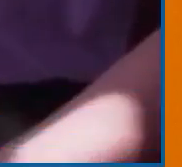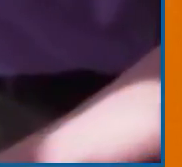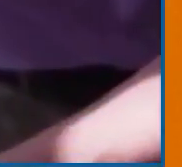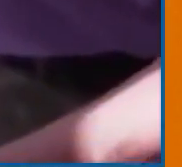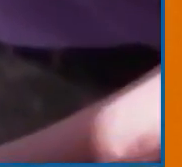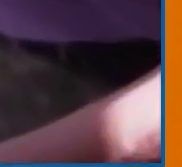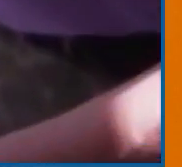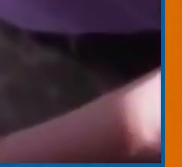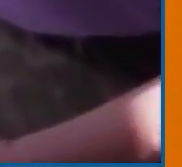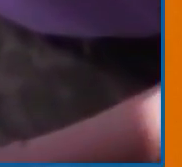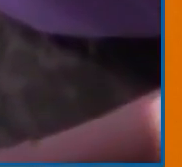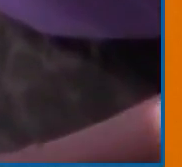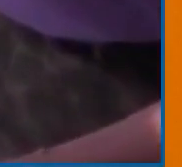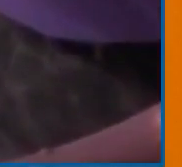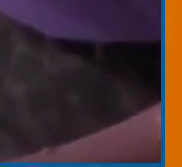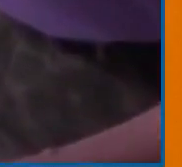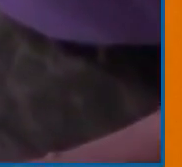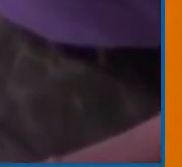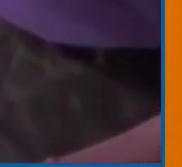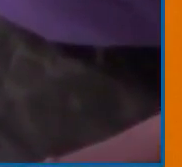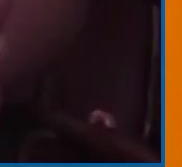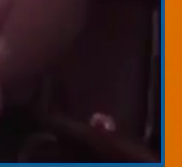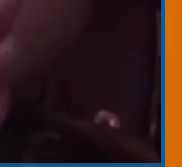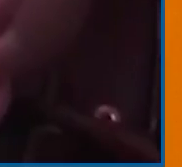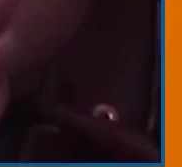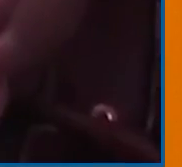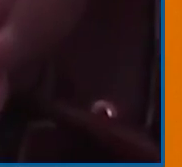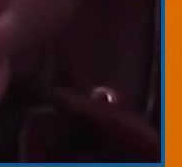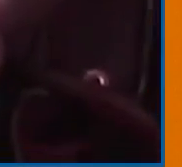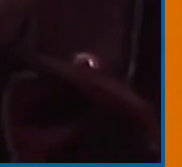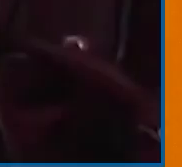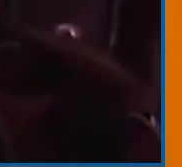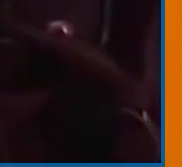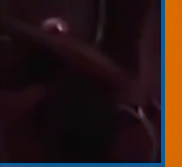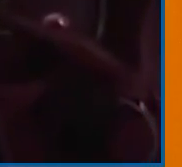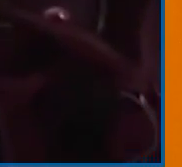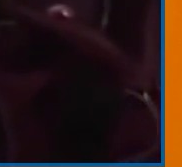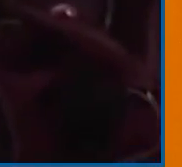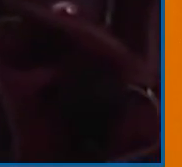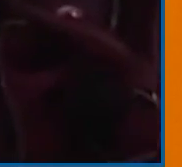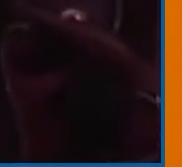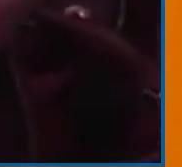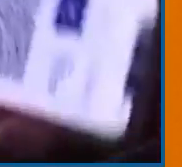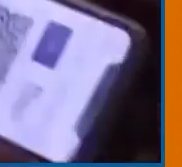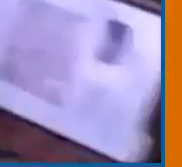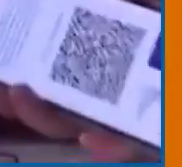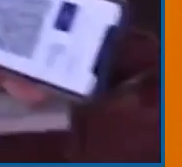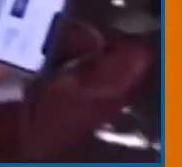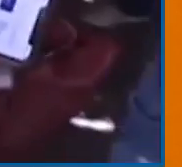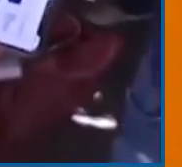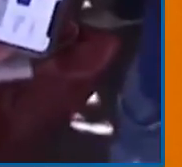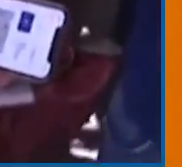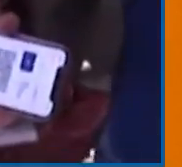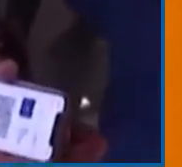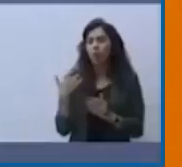al Consiglio di Stato, al TAR si può fare ricorso. Ribadisco, la nostra Costituzione non impone l'obbligo, sono in determinati